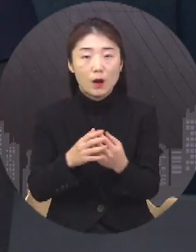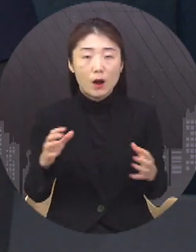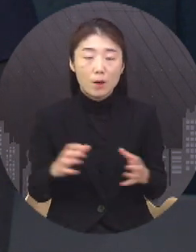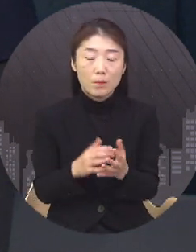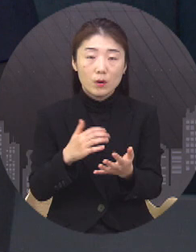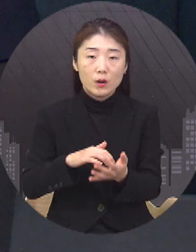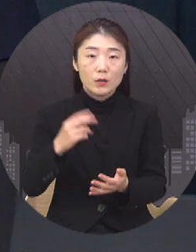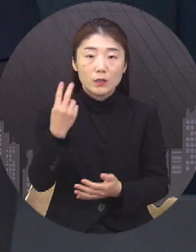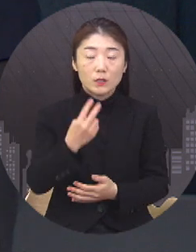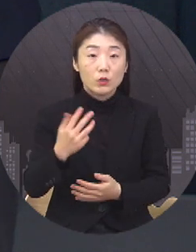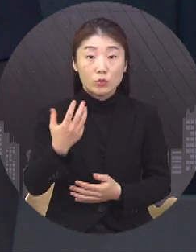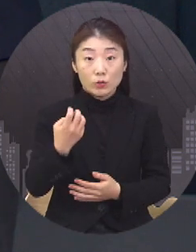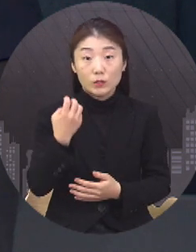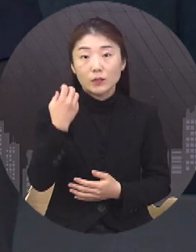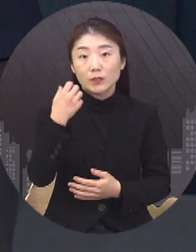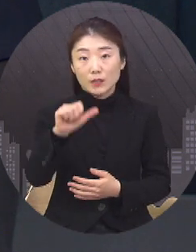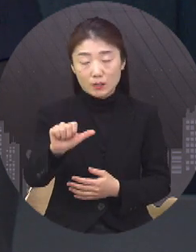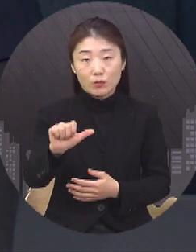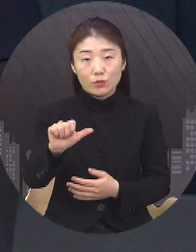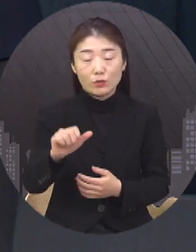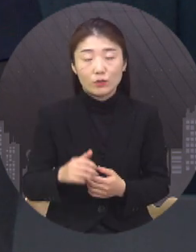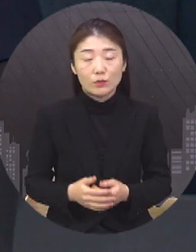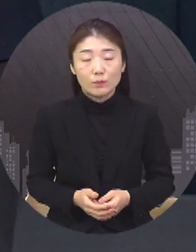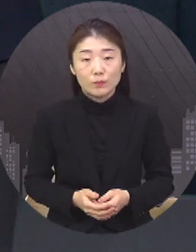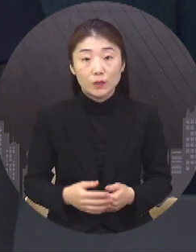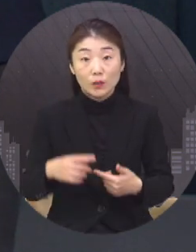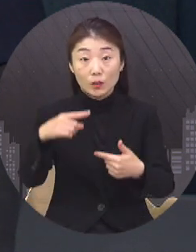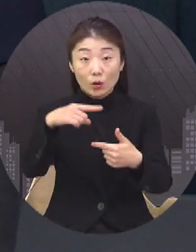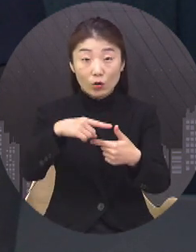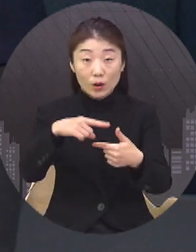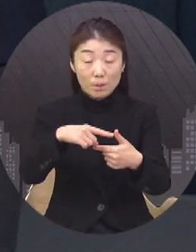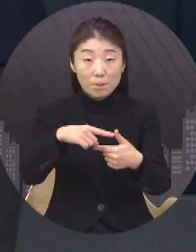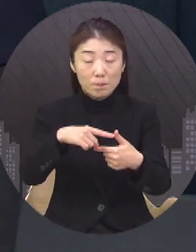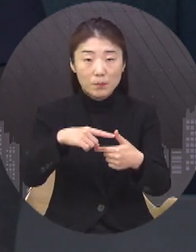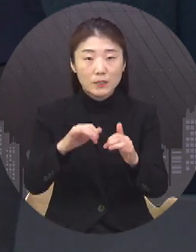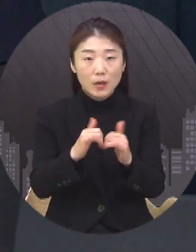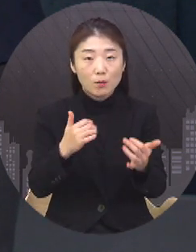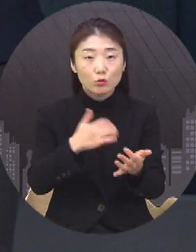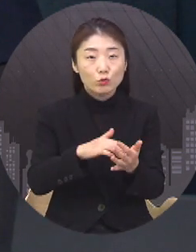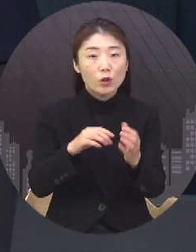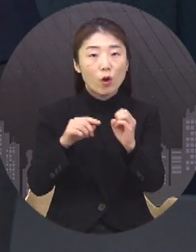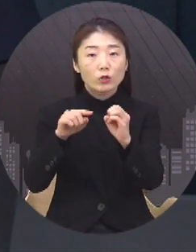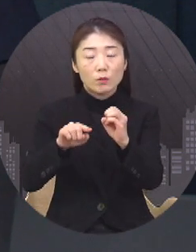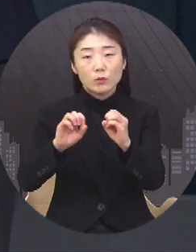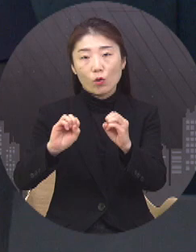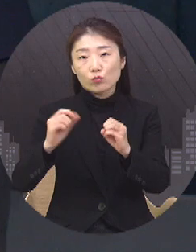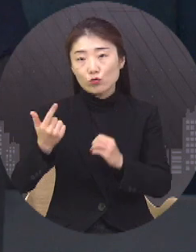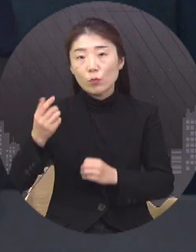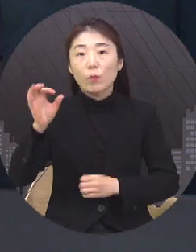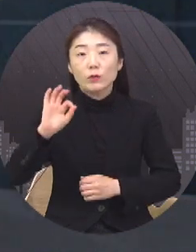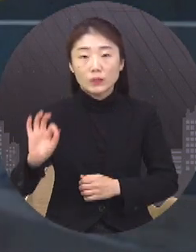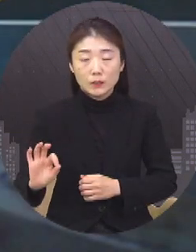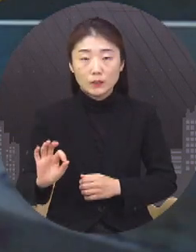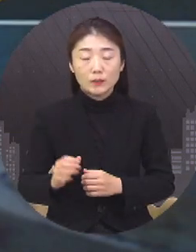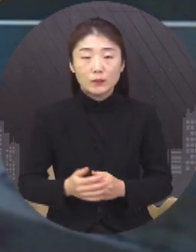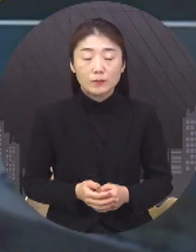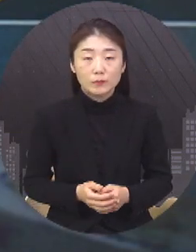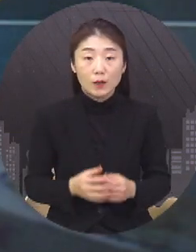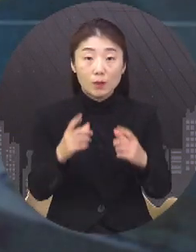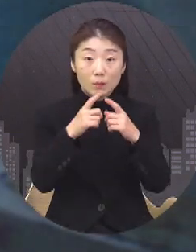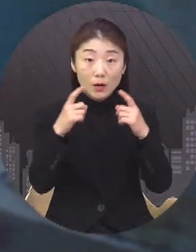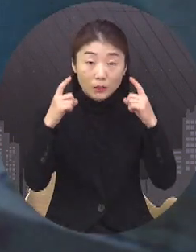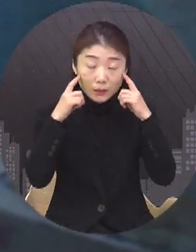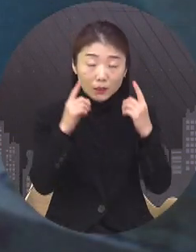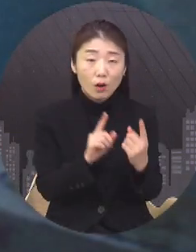2000 85 명으로 늘었습니다 경남 전체 인구의 0.06% 입니다 마스크와